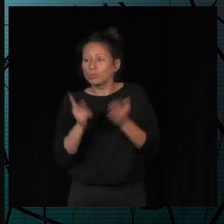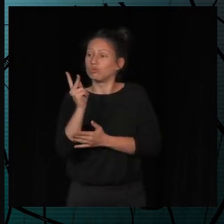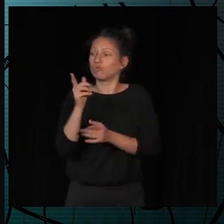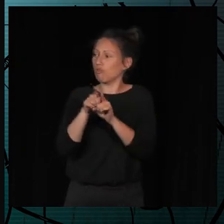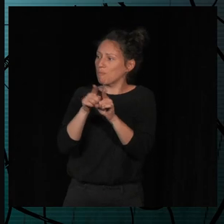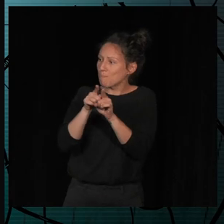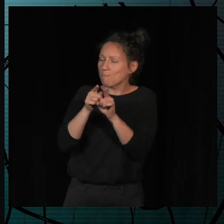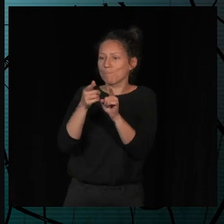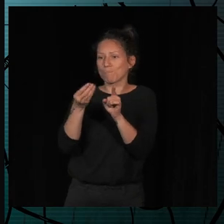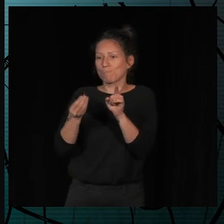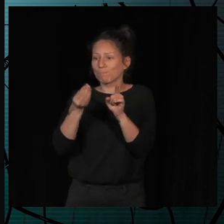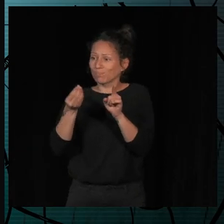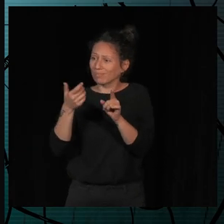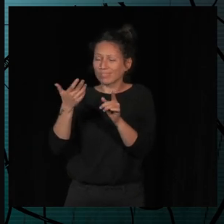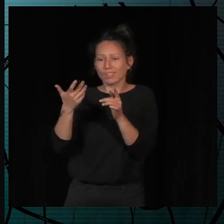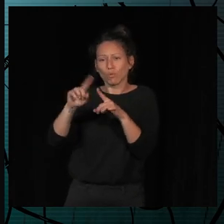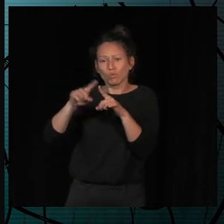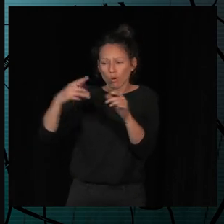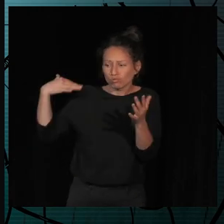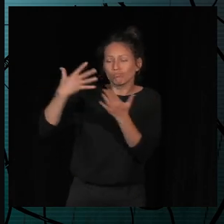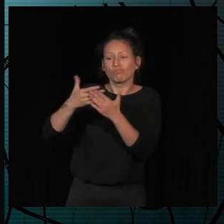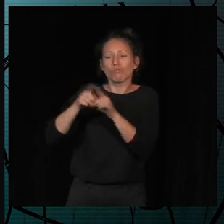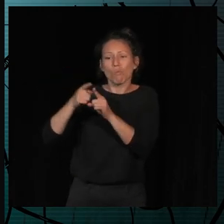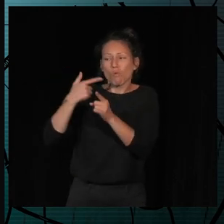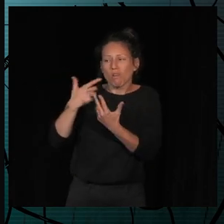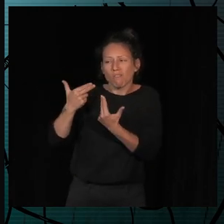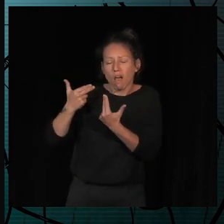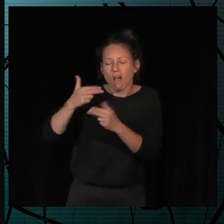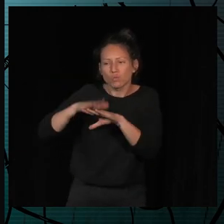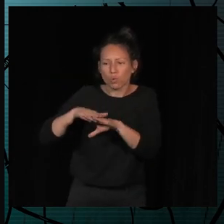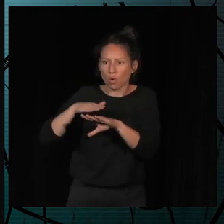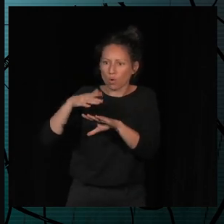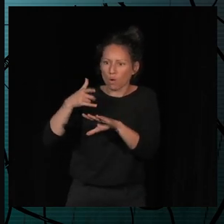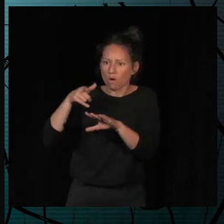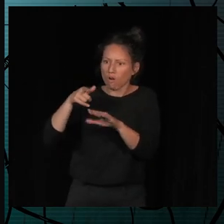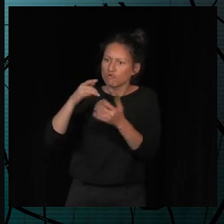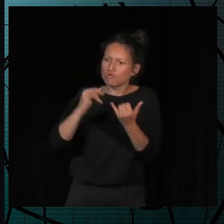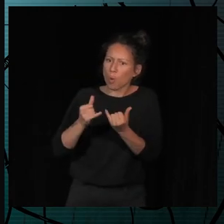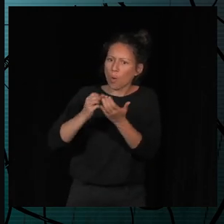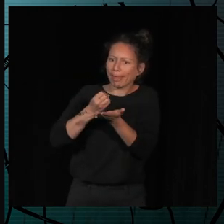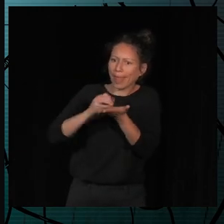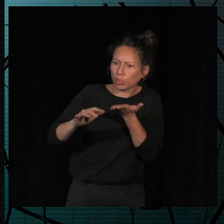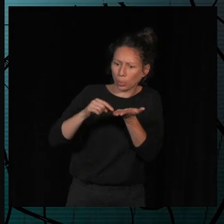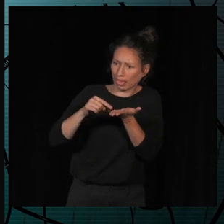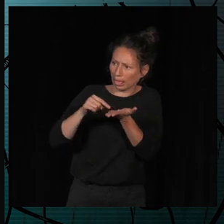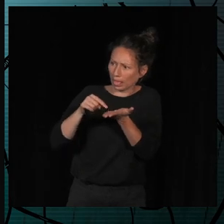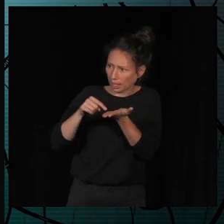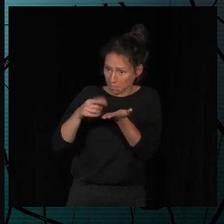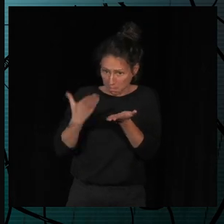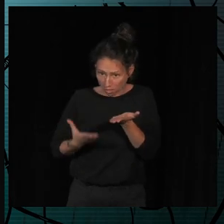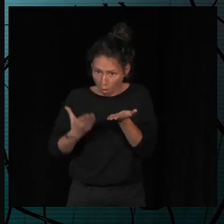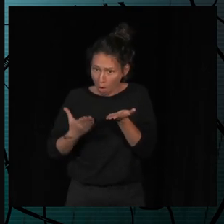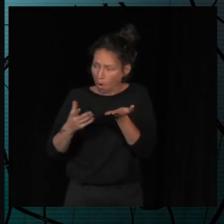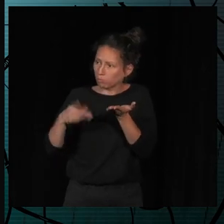alerté et c'est peut-être très intéressant justement que le jeu vidéo gratuit soit devenu quasiment le modèle suprême aujourd'hui parce que ça nous